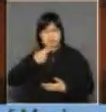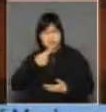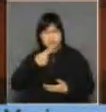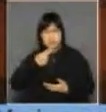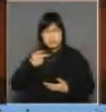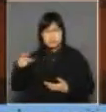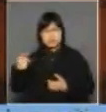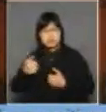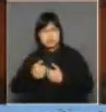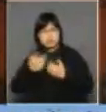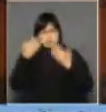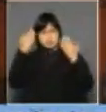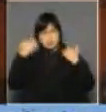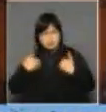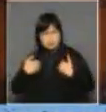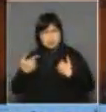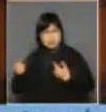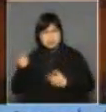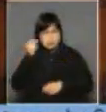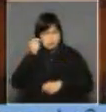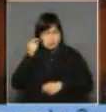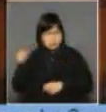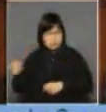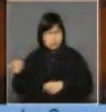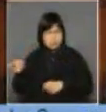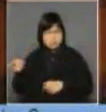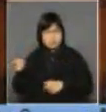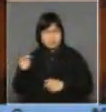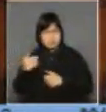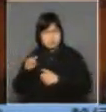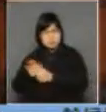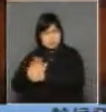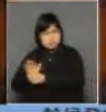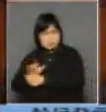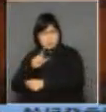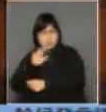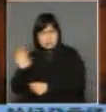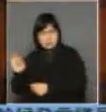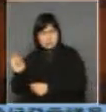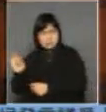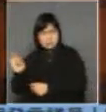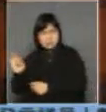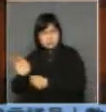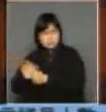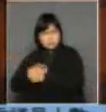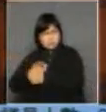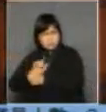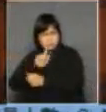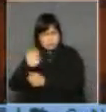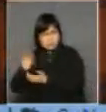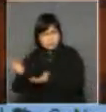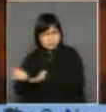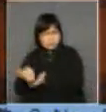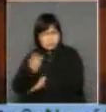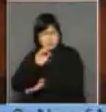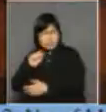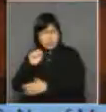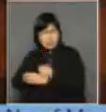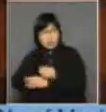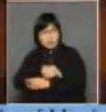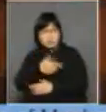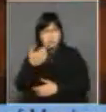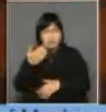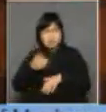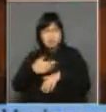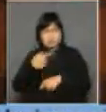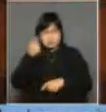娘、这个女士有没有得到保证呢？有没有得到保护呢？是啊，刚才局长说我